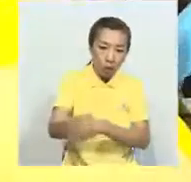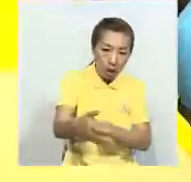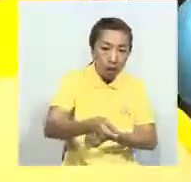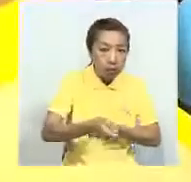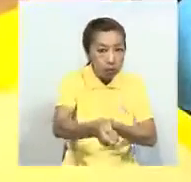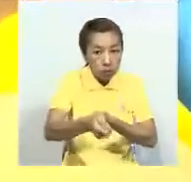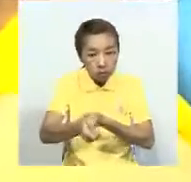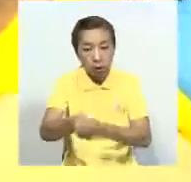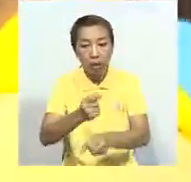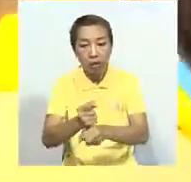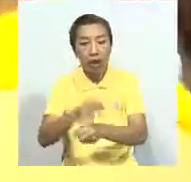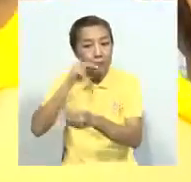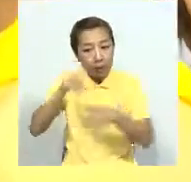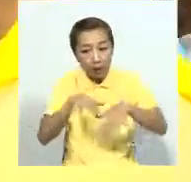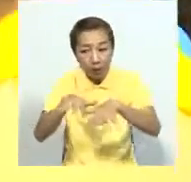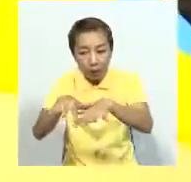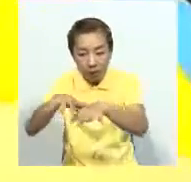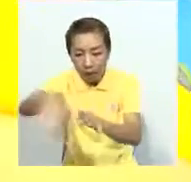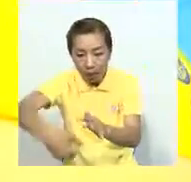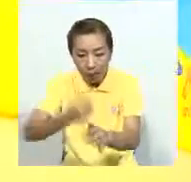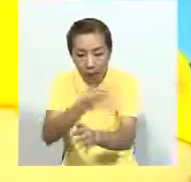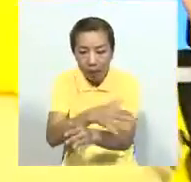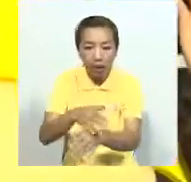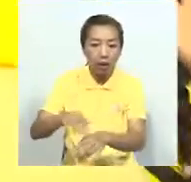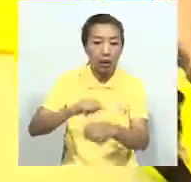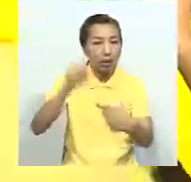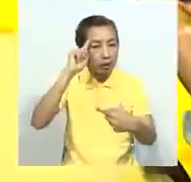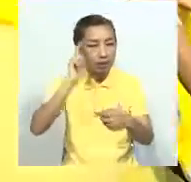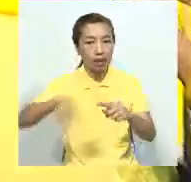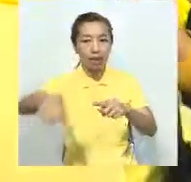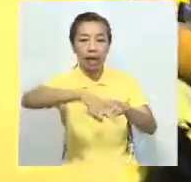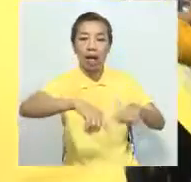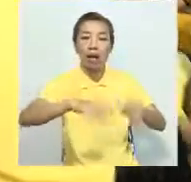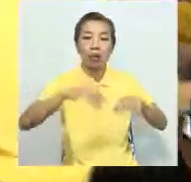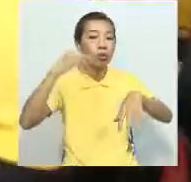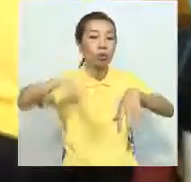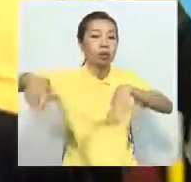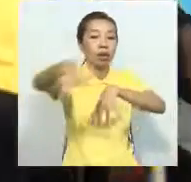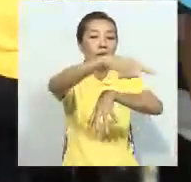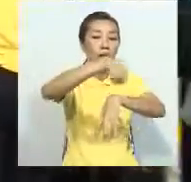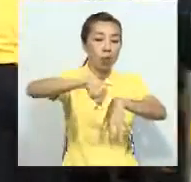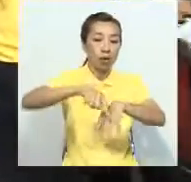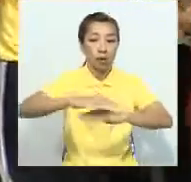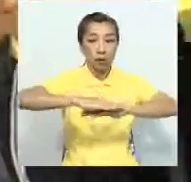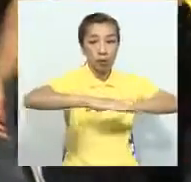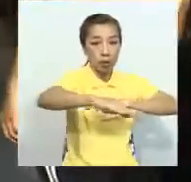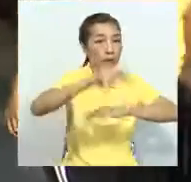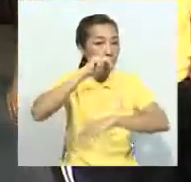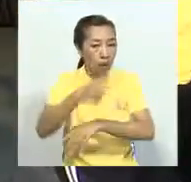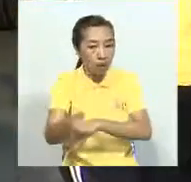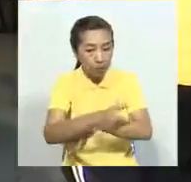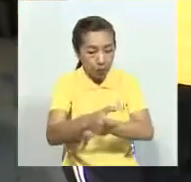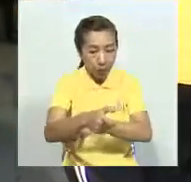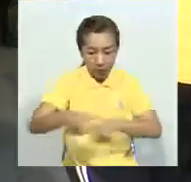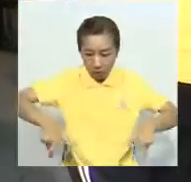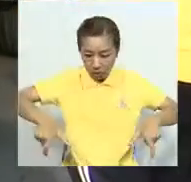โดยล้างทำความสะอาดคูคลองเมืองเดิมคลองหลอดวัดราชประพิษคลองหลอดวราชนัดดาและฉีดน้ำล้างทำความสะอาดทาง